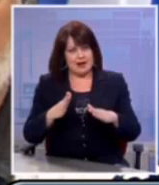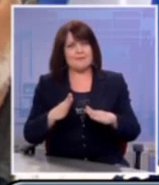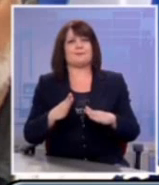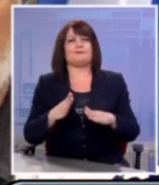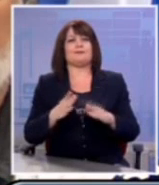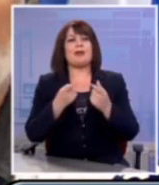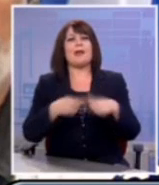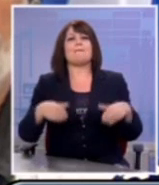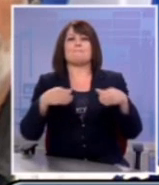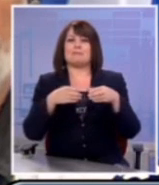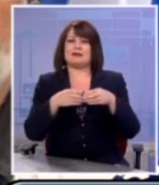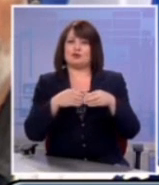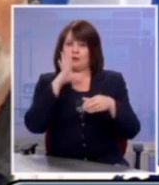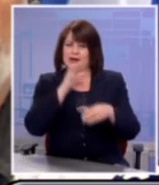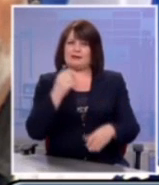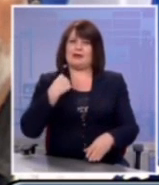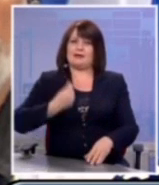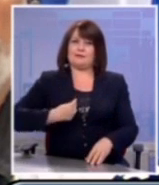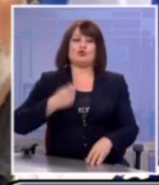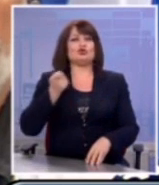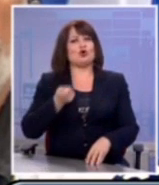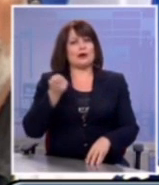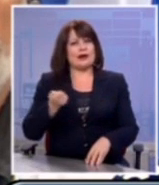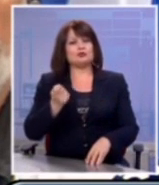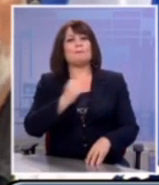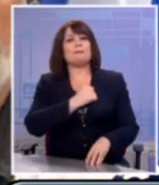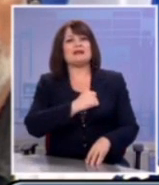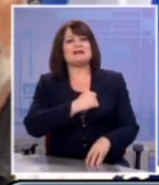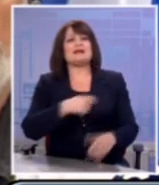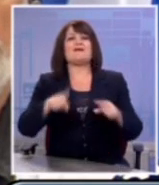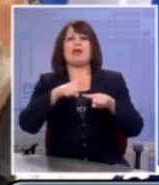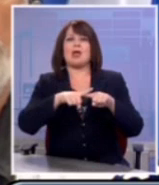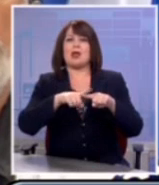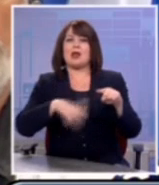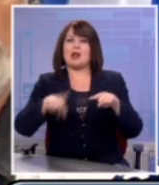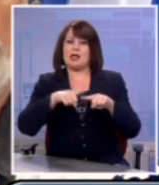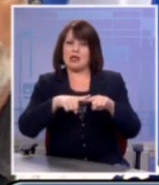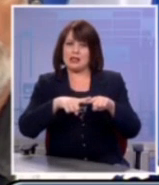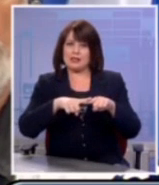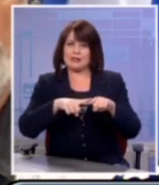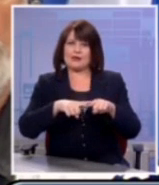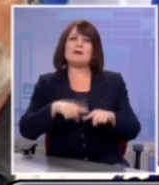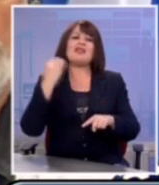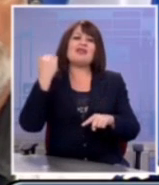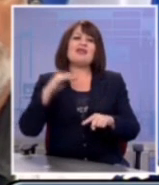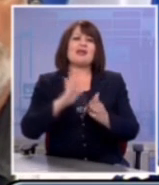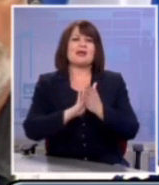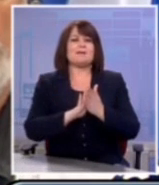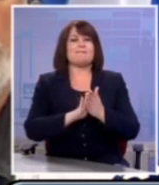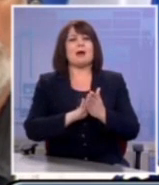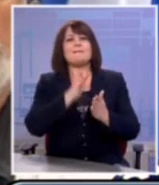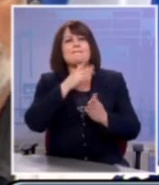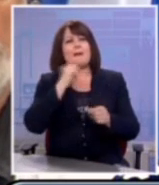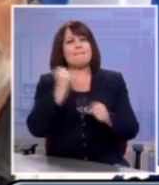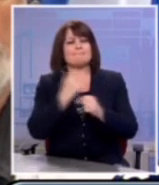η Επιτροπή Αλήθειας Δημοσίου Χρέους θεωρεί ότι η Ελλάδα ήταν και παραμένει θύμα μιας